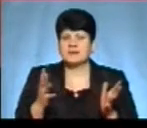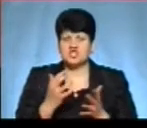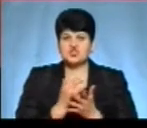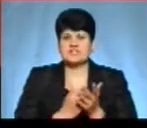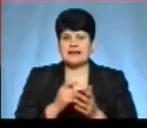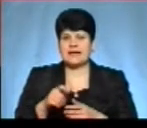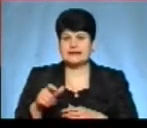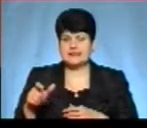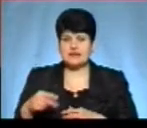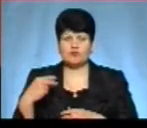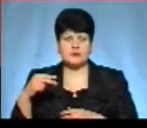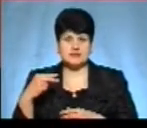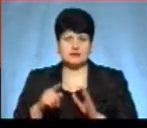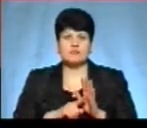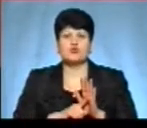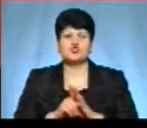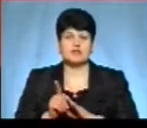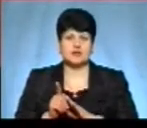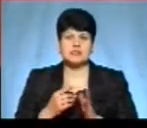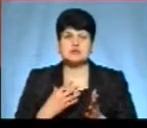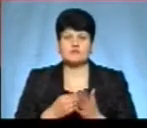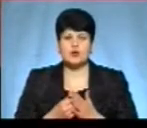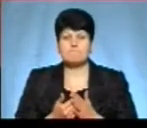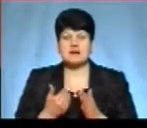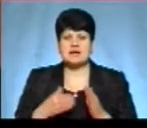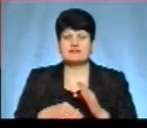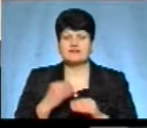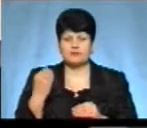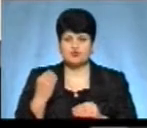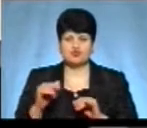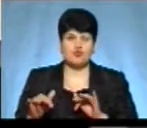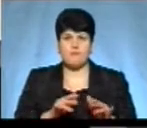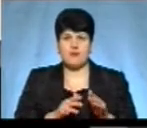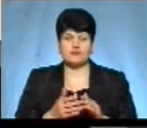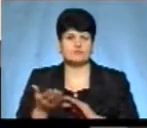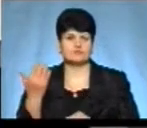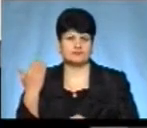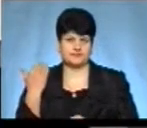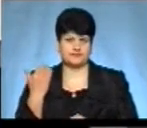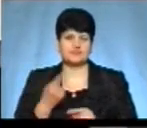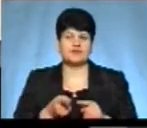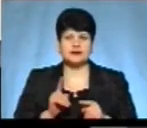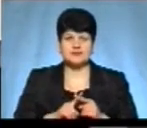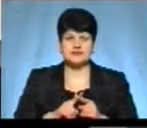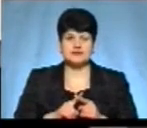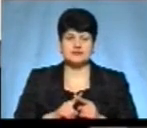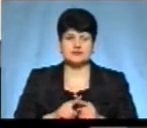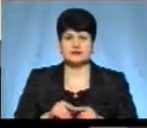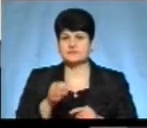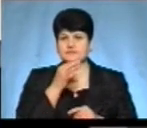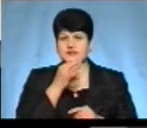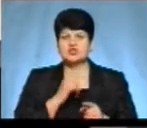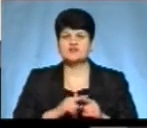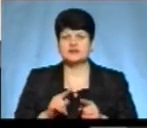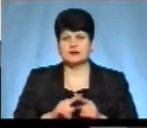в президенти почали свою передвиборчу кампанію завчасно. Так? Тобто це дочасна передвиборча агітація.